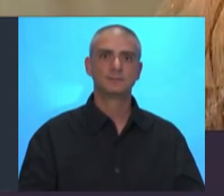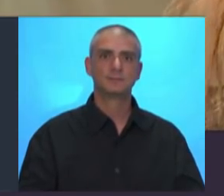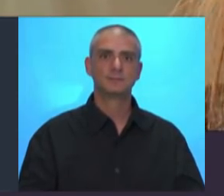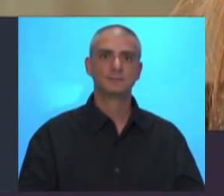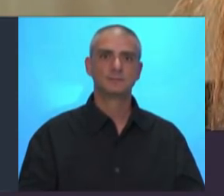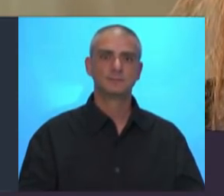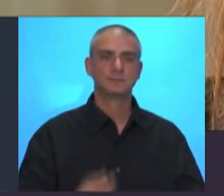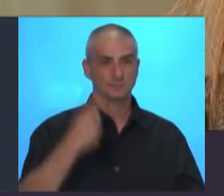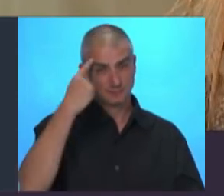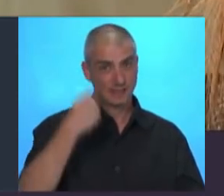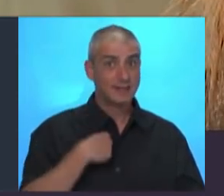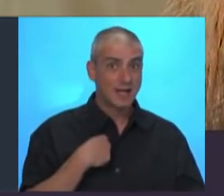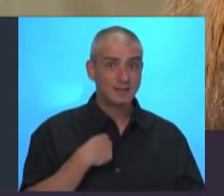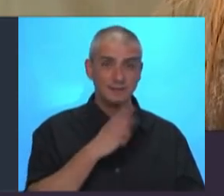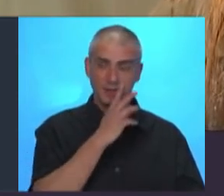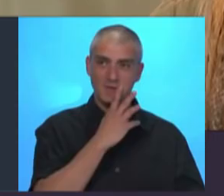לפי דעתי,